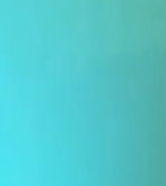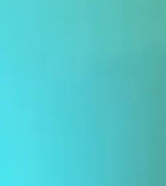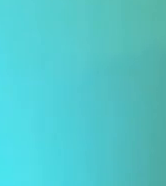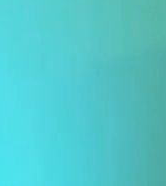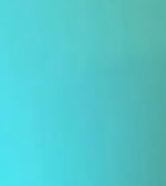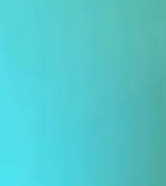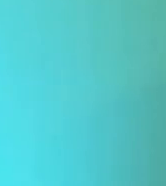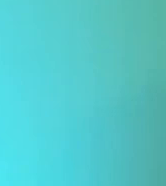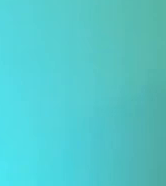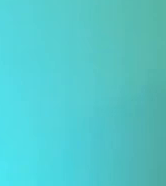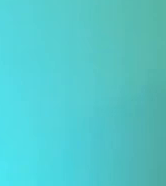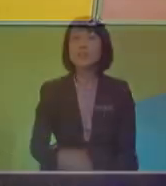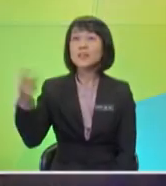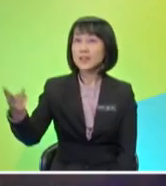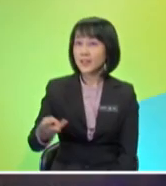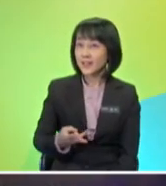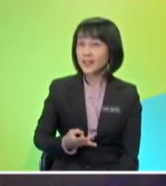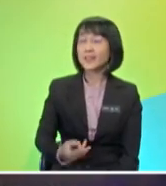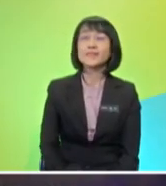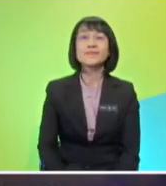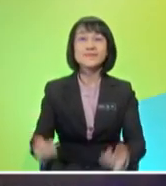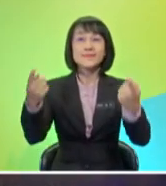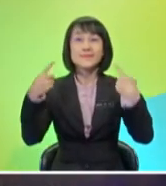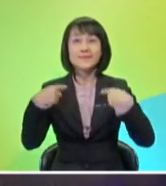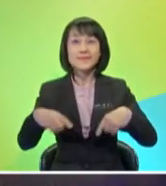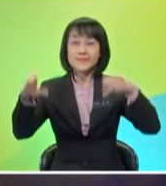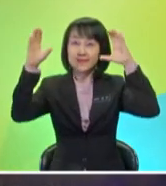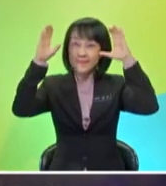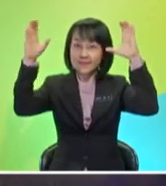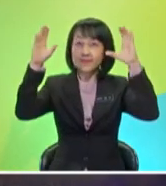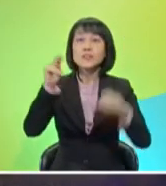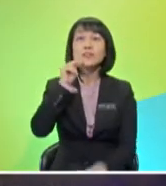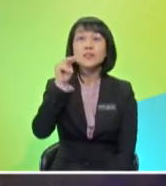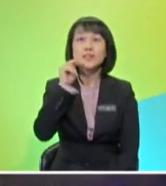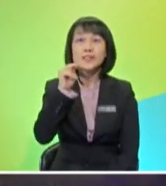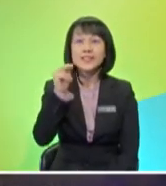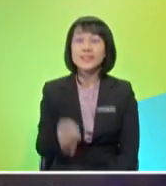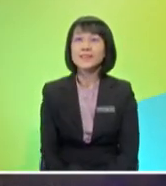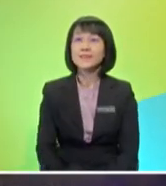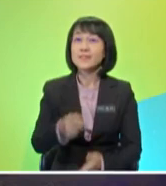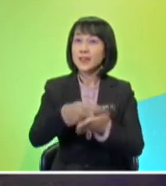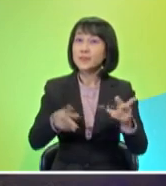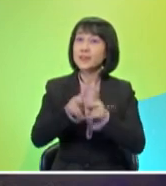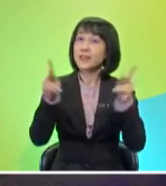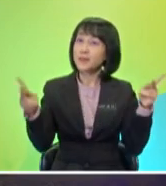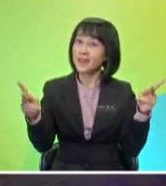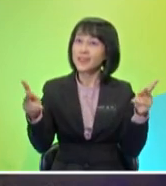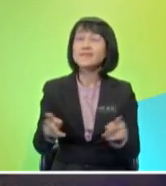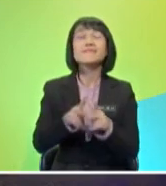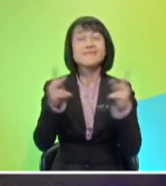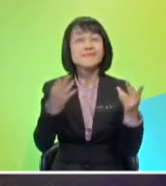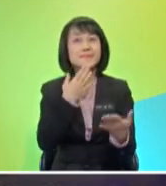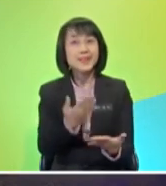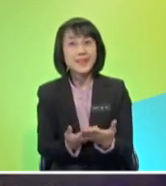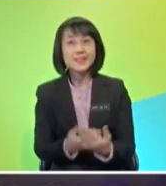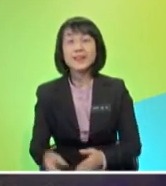Lumpur. Baiklah, saya ingin mengalu-alukan sekali lagi kedatangan Cikgu Nurizan Othman. Assalamualaikum Cikgu, apa khabar? Waalaikumsalam, khabar baik Ria.